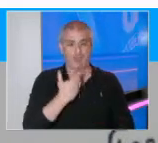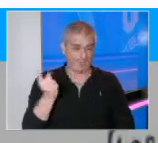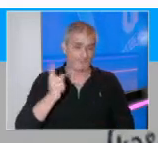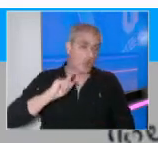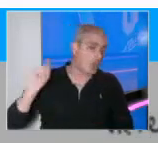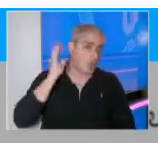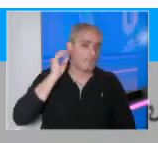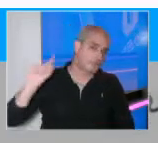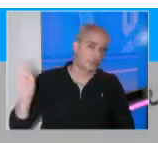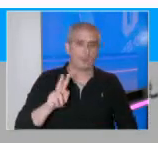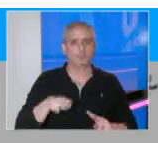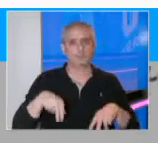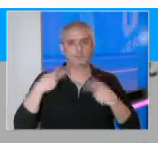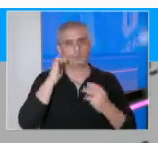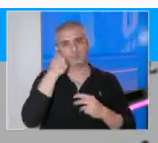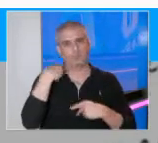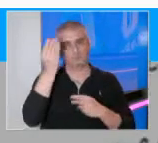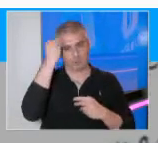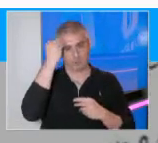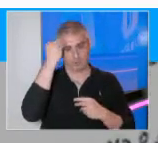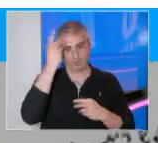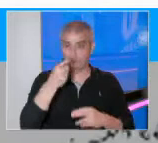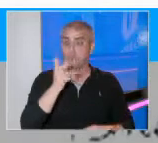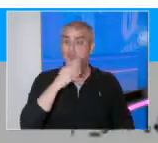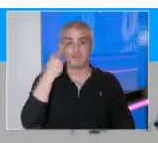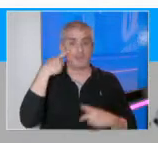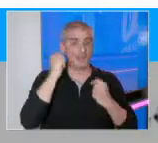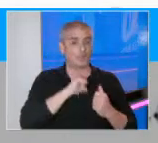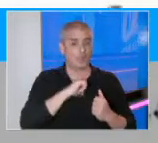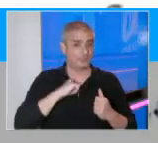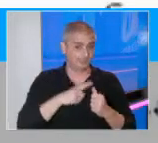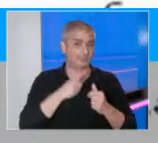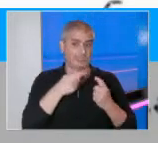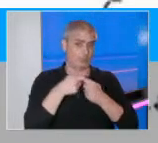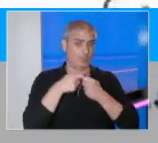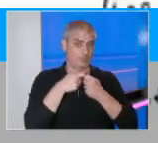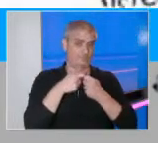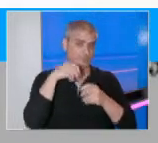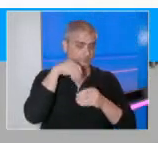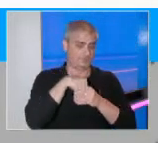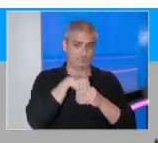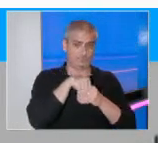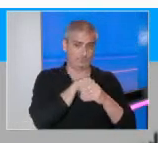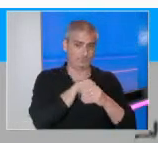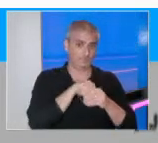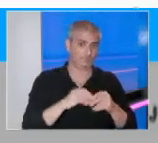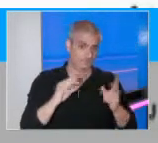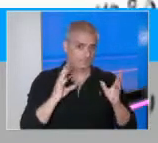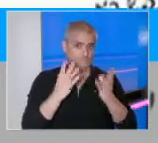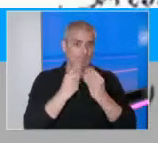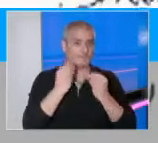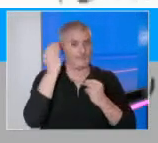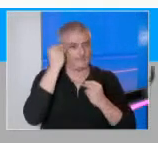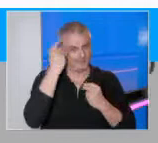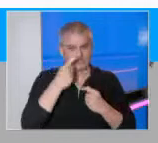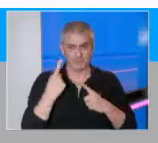הגילאים, יחזרו החל ממחר הלימודים. אני רוצה לומר, גם החינוך העצמאי, חינוך העצמאי זה גוף שמכיל בתוכו עשרות ולא מאות בתי ספר,